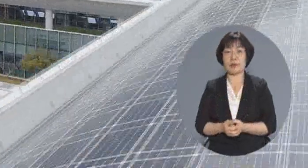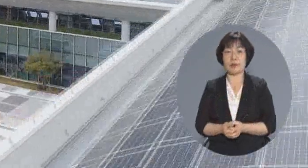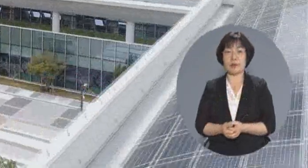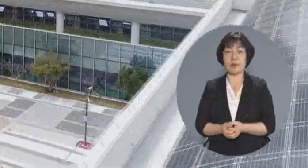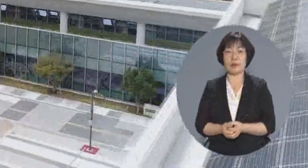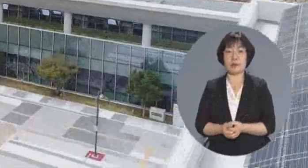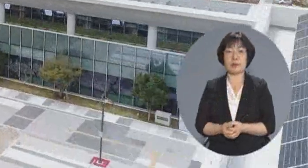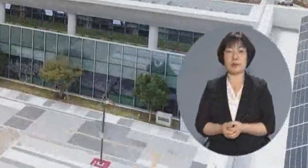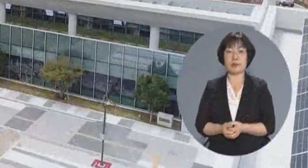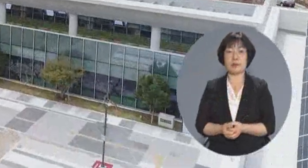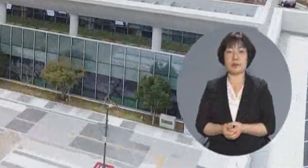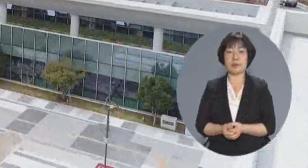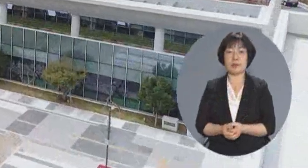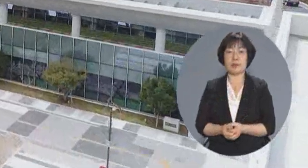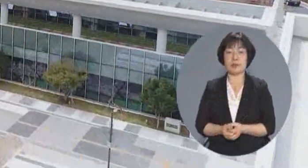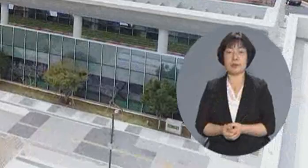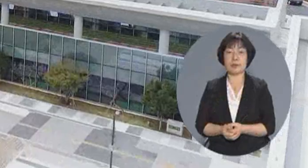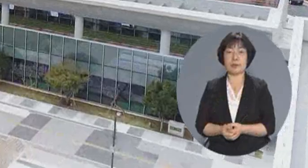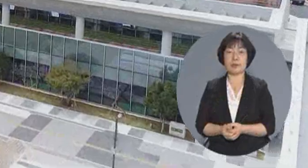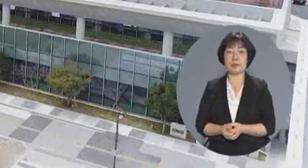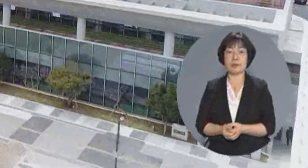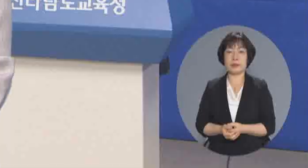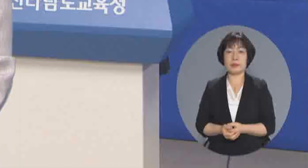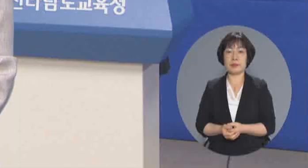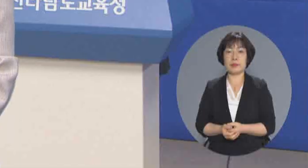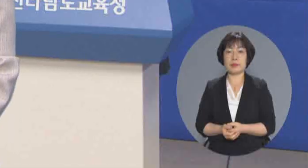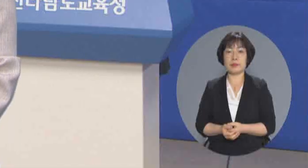MBC 뉴스 최우식입니다.